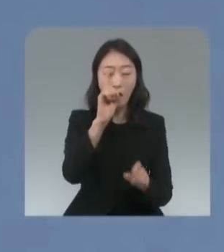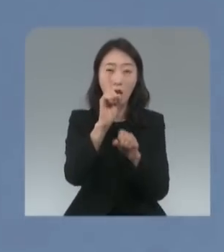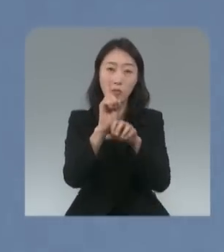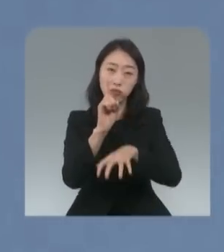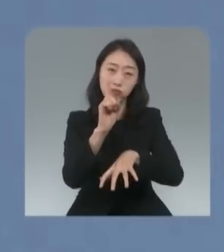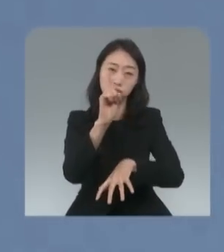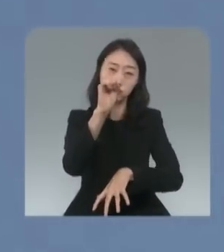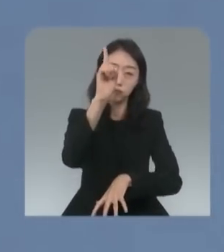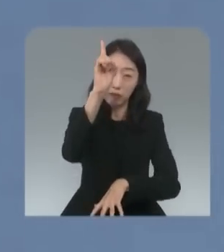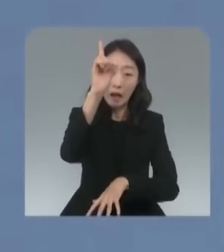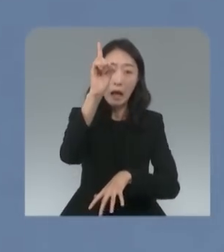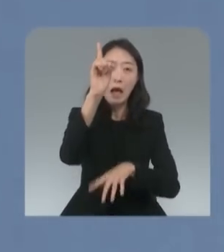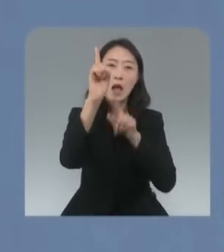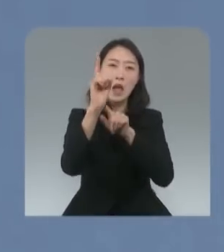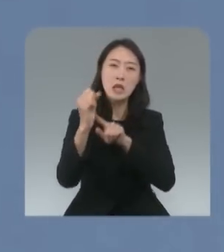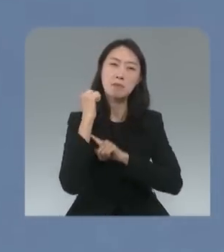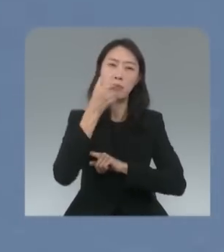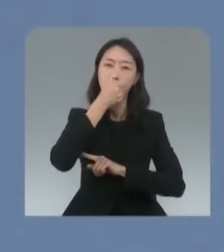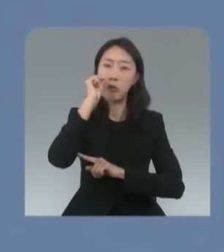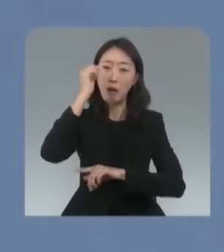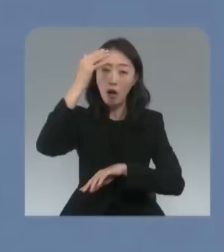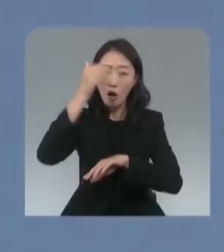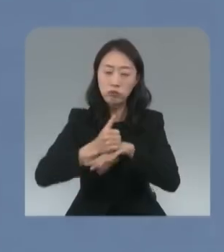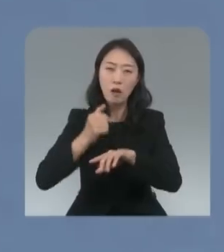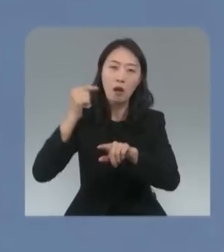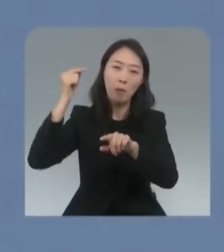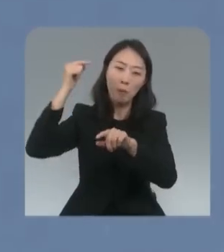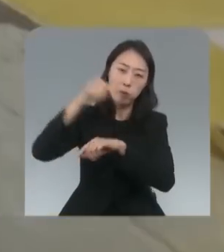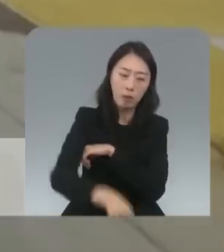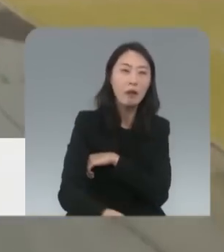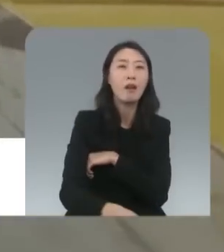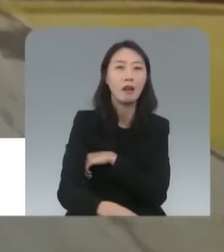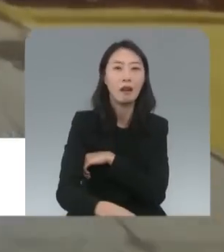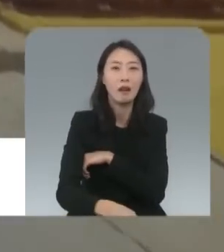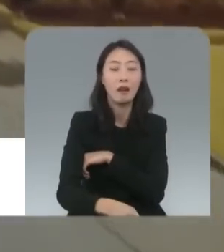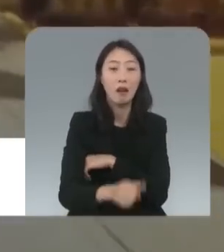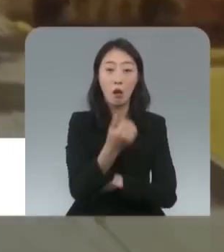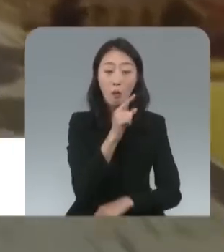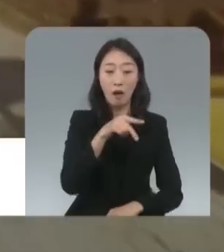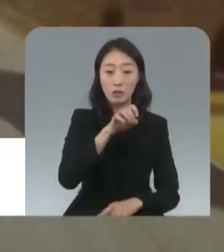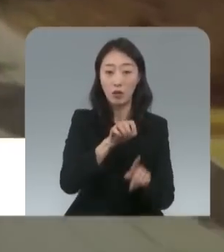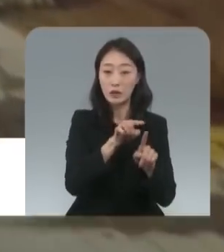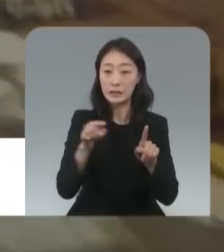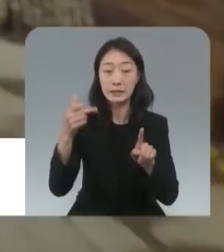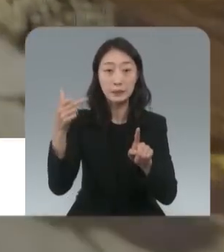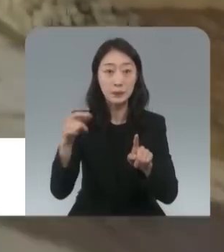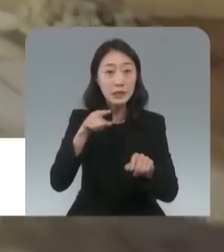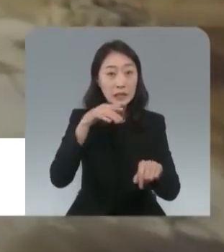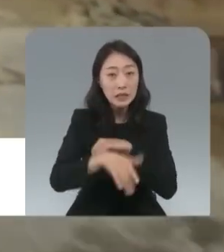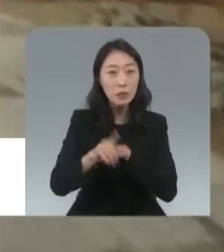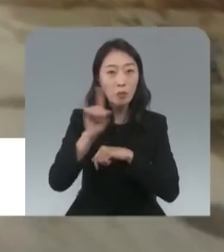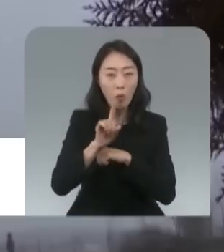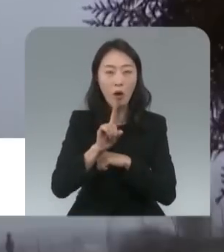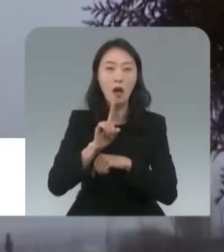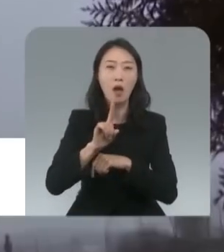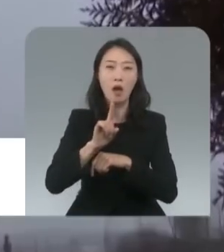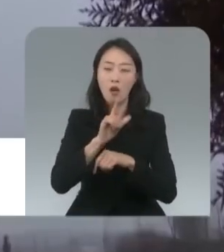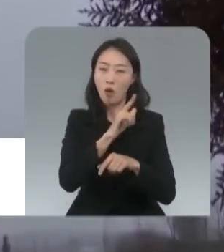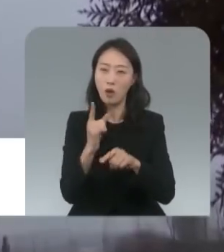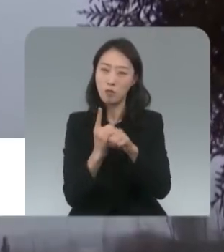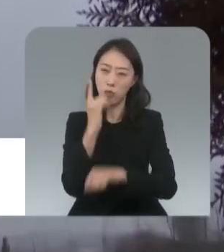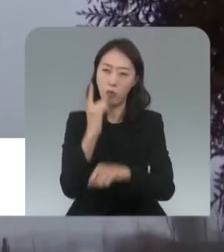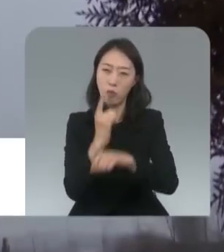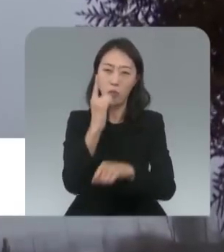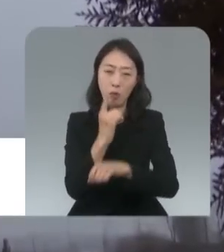속도를 내지 못하고 추락한 것으로 전해졌습니다. 화성 17형은 다탄두 탑재 방식으로 개발돼 여러 지역을 타격할 수